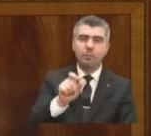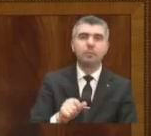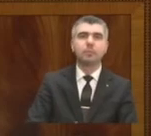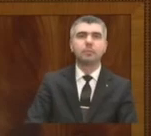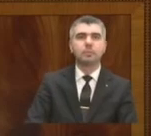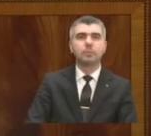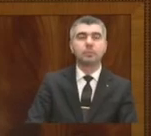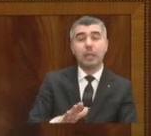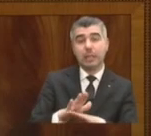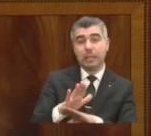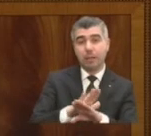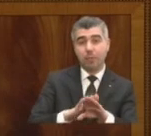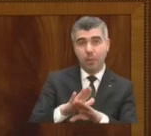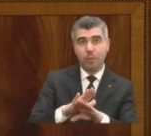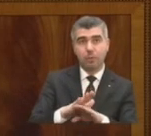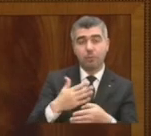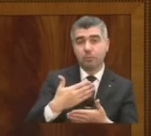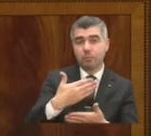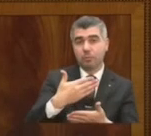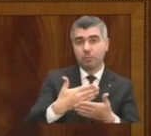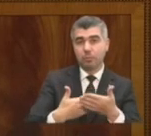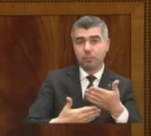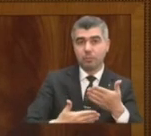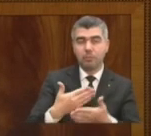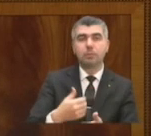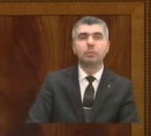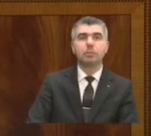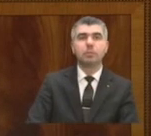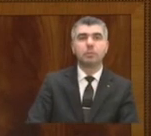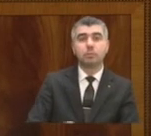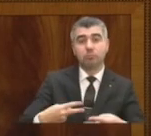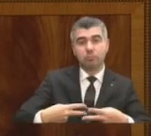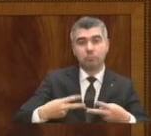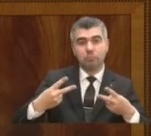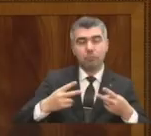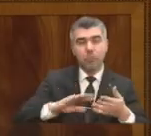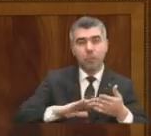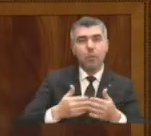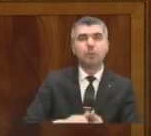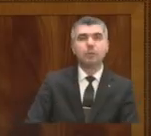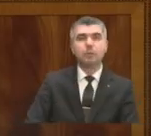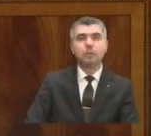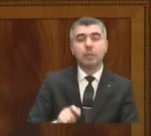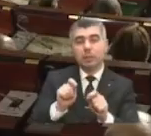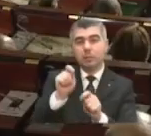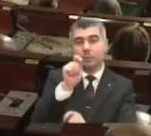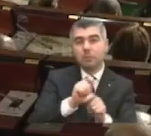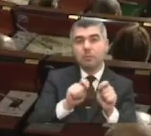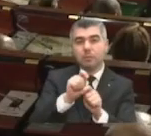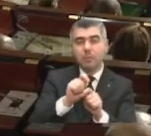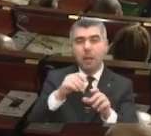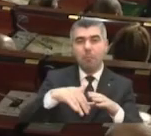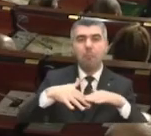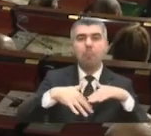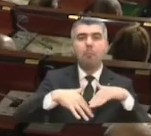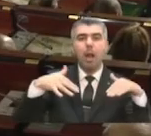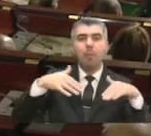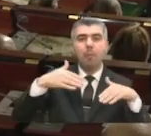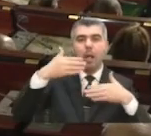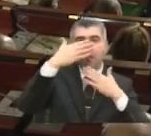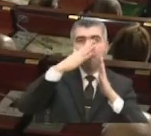اذا سمحتم اتلوا عليكم نص البيان الذي يصدره البرلمان